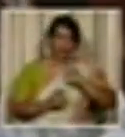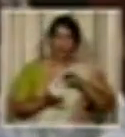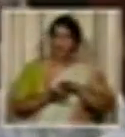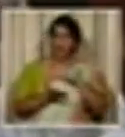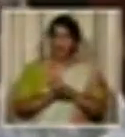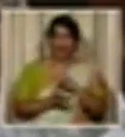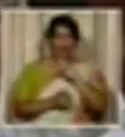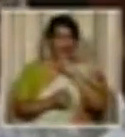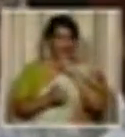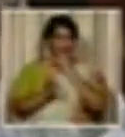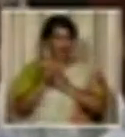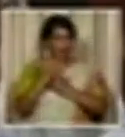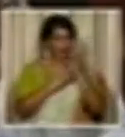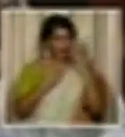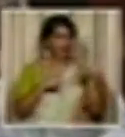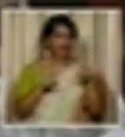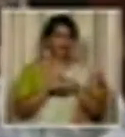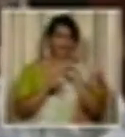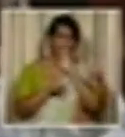ශේෂ අධිකරණයේ